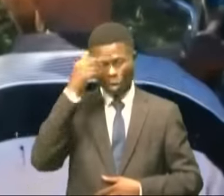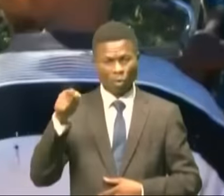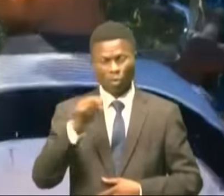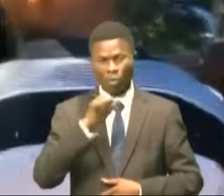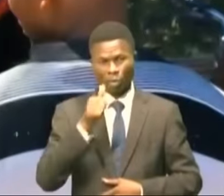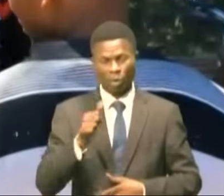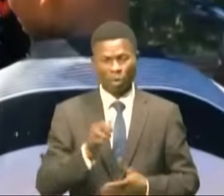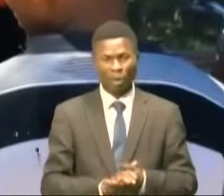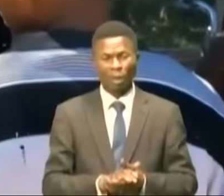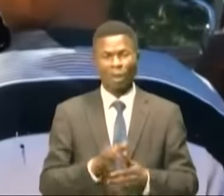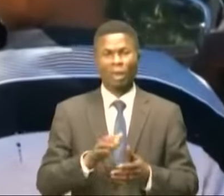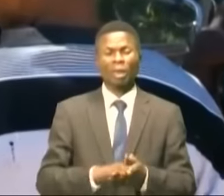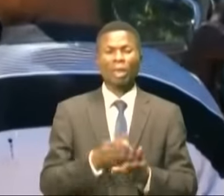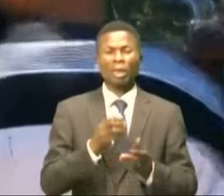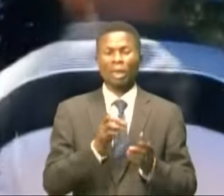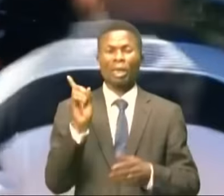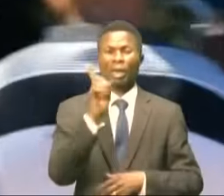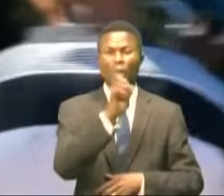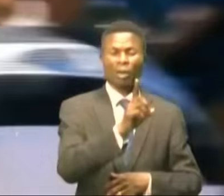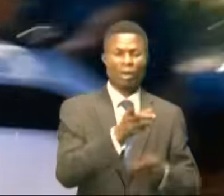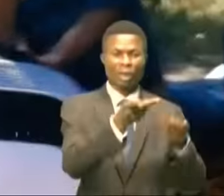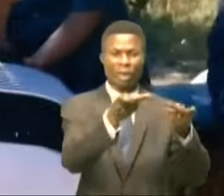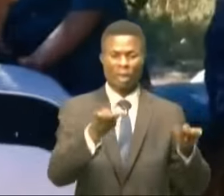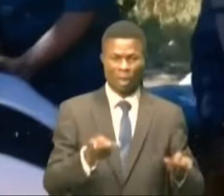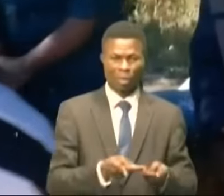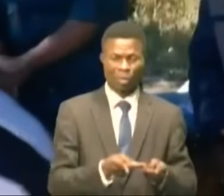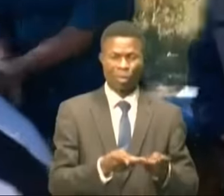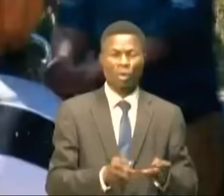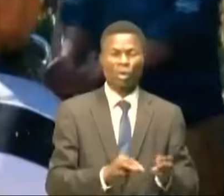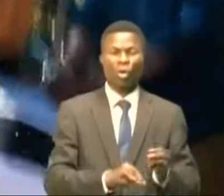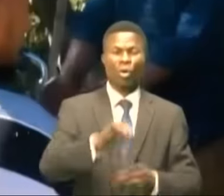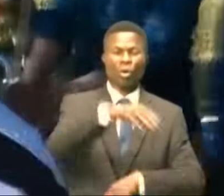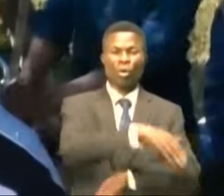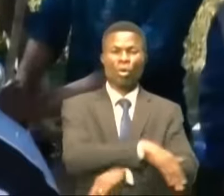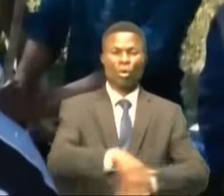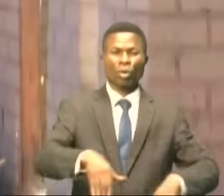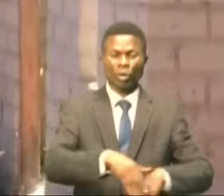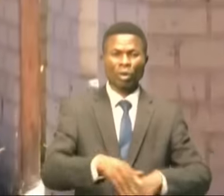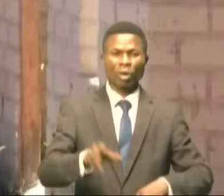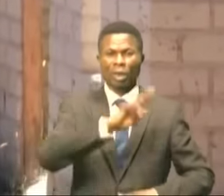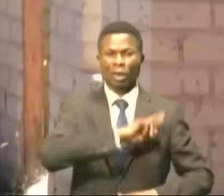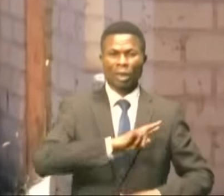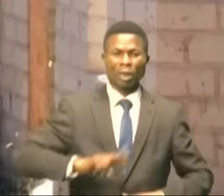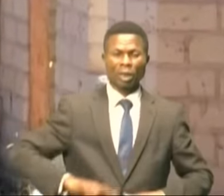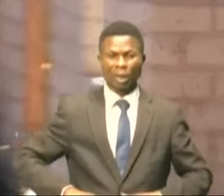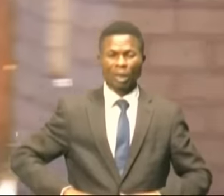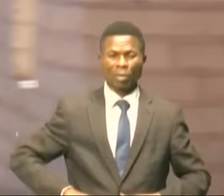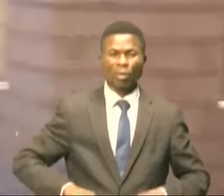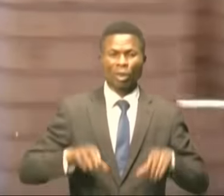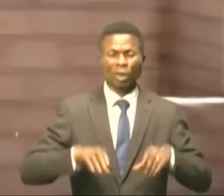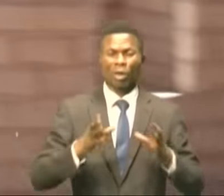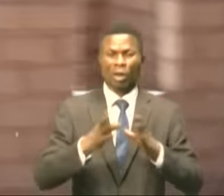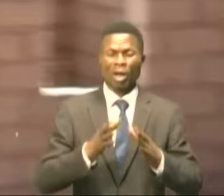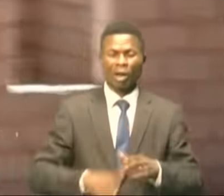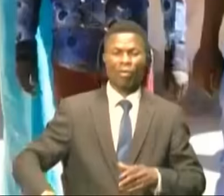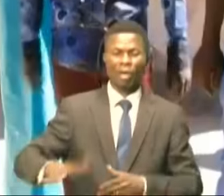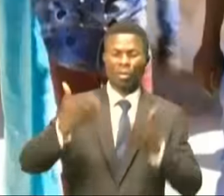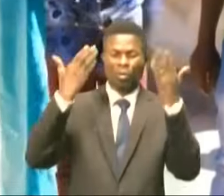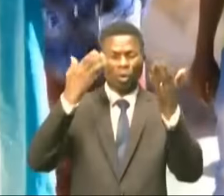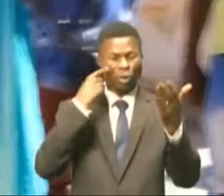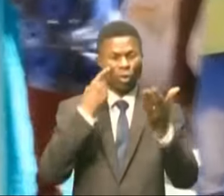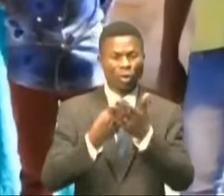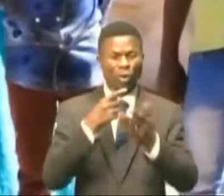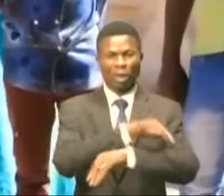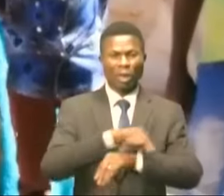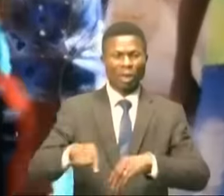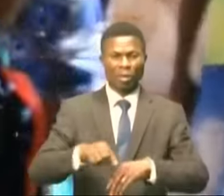Elle a par la suite pris direction vers les postes migratoires qui séparent sa juridiction et la République sœur des Zambies, où elle a effectué un constat amer des bureaux